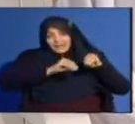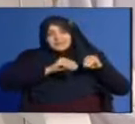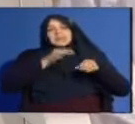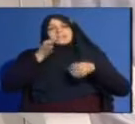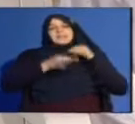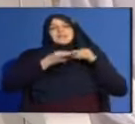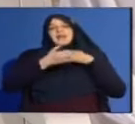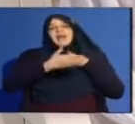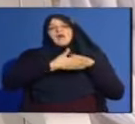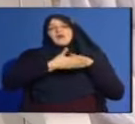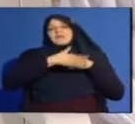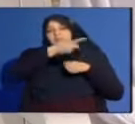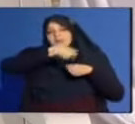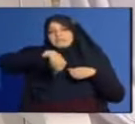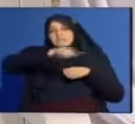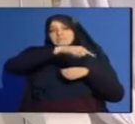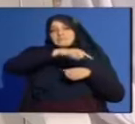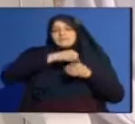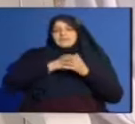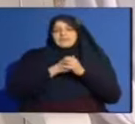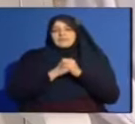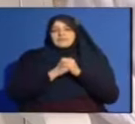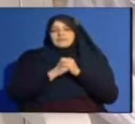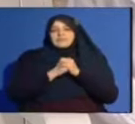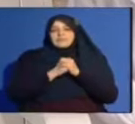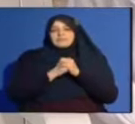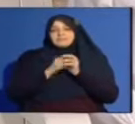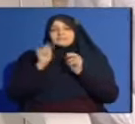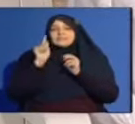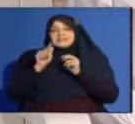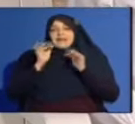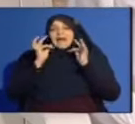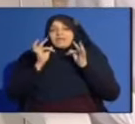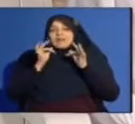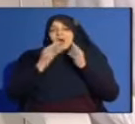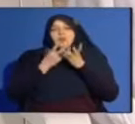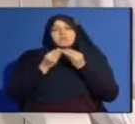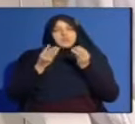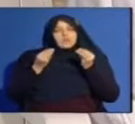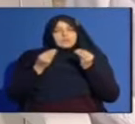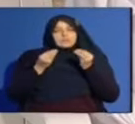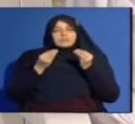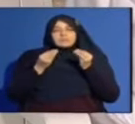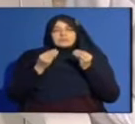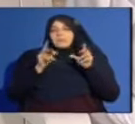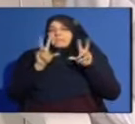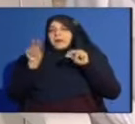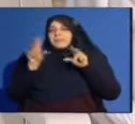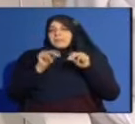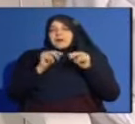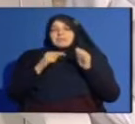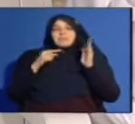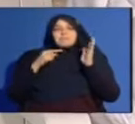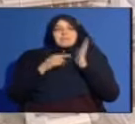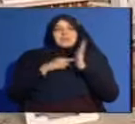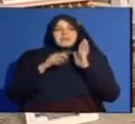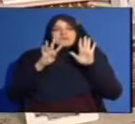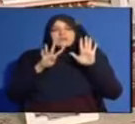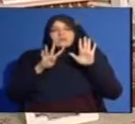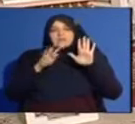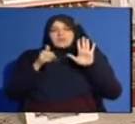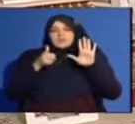السلام قضية تطرح كثيرا وأكد على هذا هي الاتفاقية نتاع 1964 خاصة المواد المادة